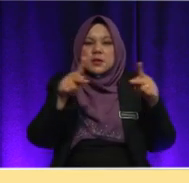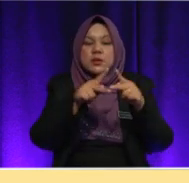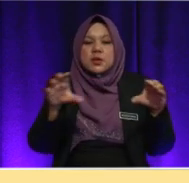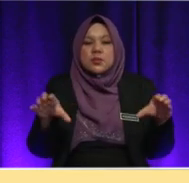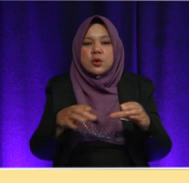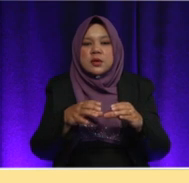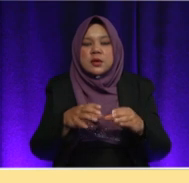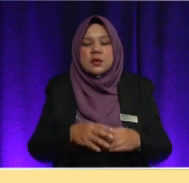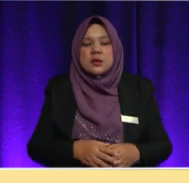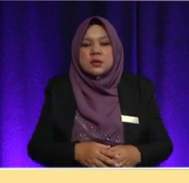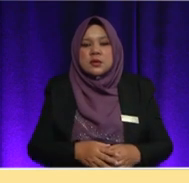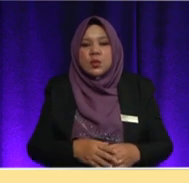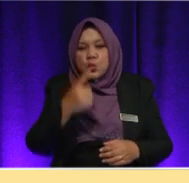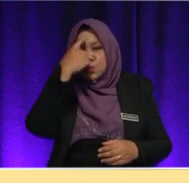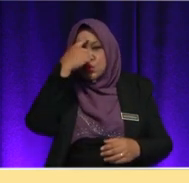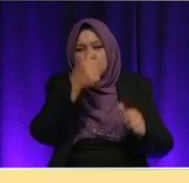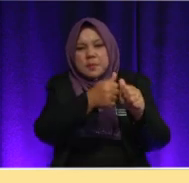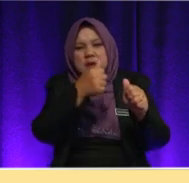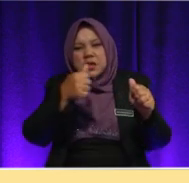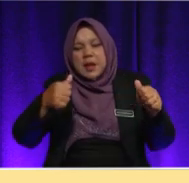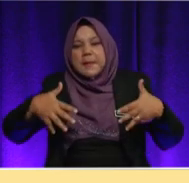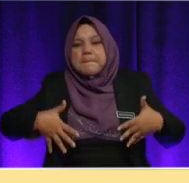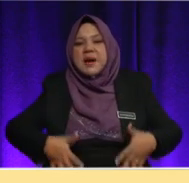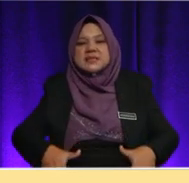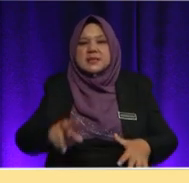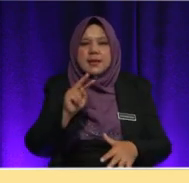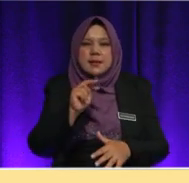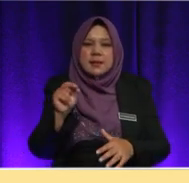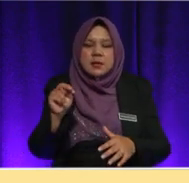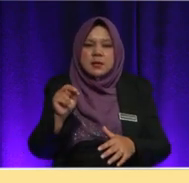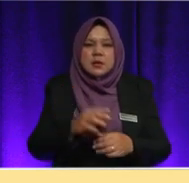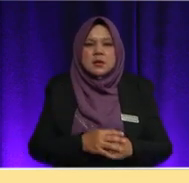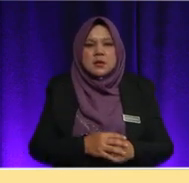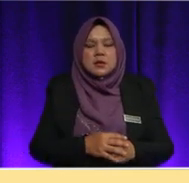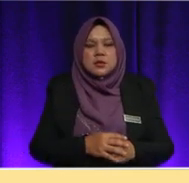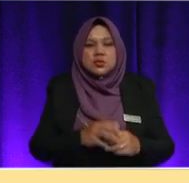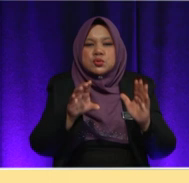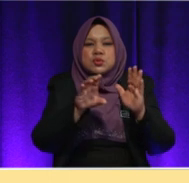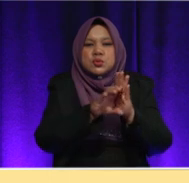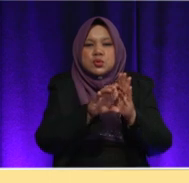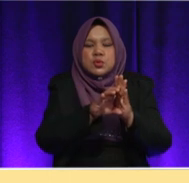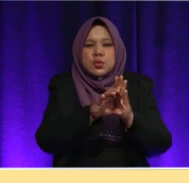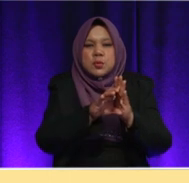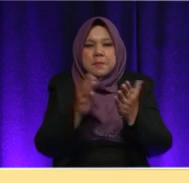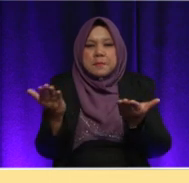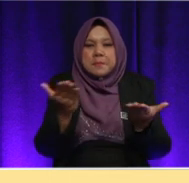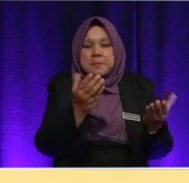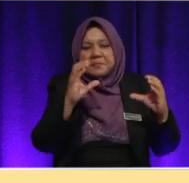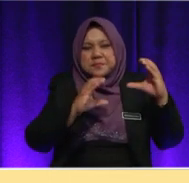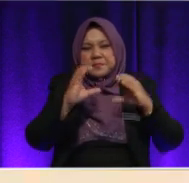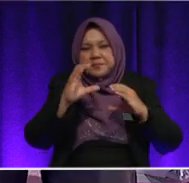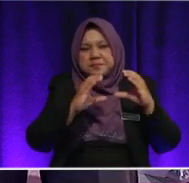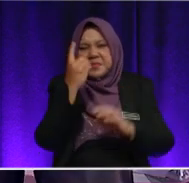perlu dijalankan bagi mengelakkan pembaziran contoh kita bawa kendaraan kita